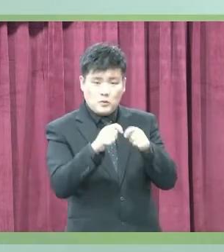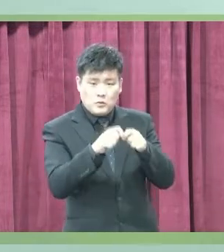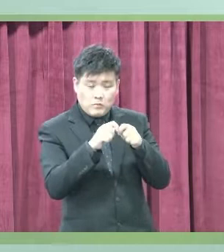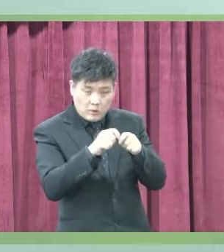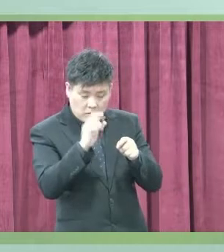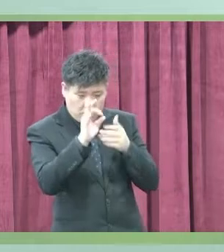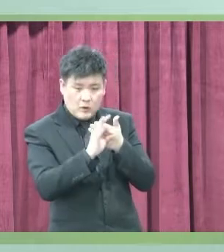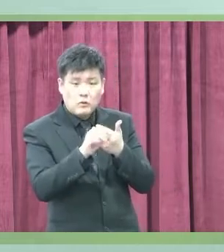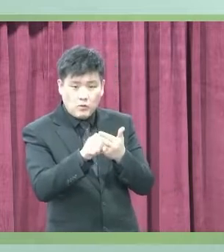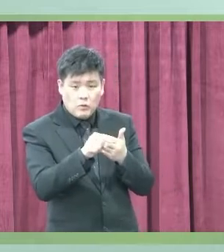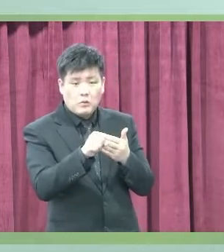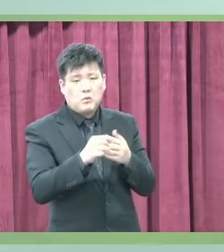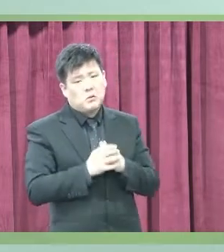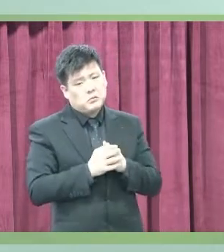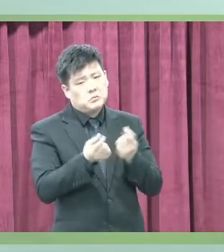있습니다.